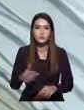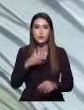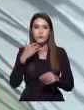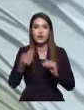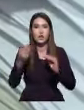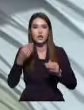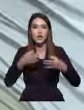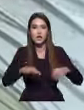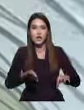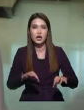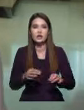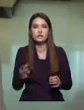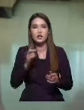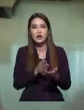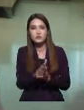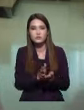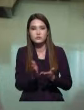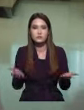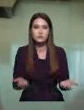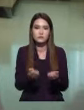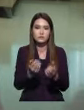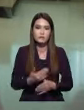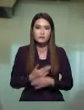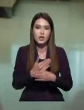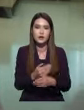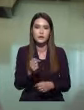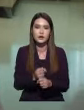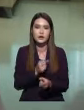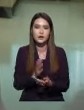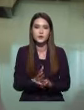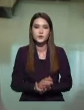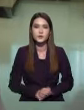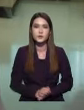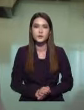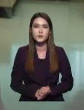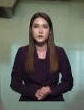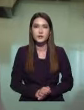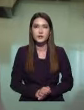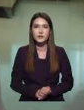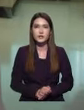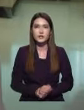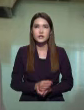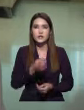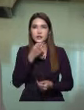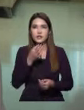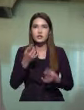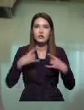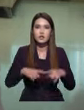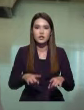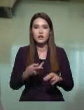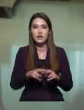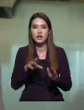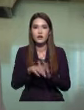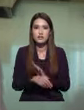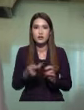аналарға жан-жақты қолдау көрсетеді. Если мама у нас психологически Егер жаңа босанған әйел ашуланып, уайымдайтын болса,